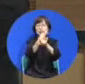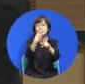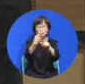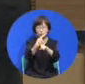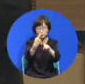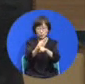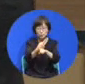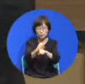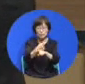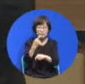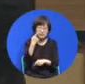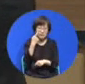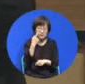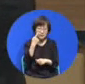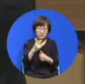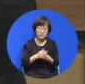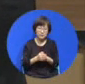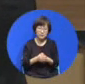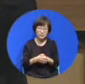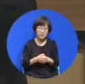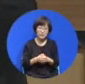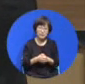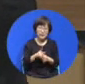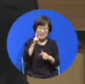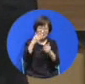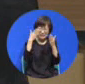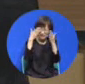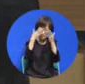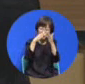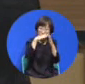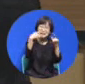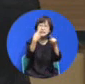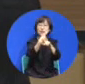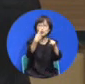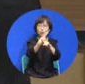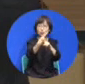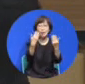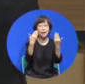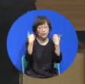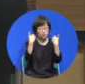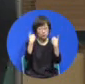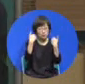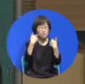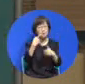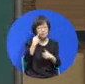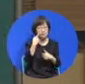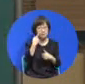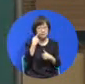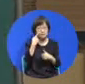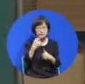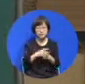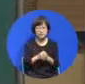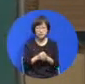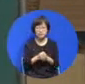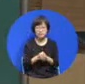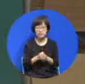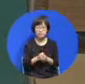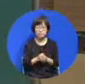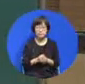change the name. It's some kind of healing or a school to bring concentrated healing. 이거는